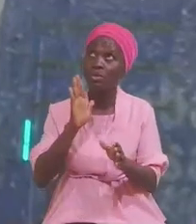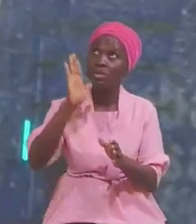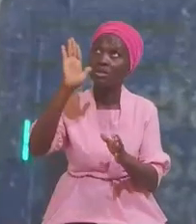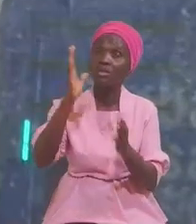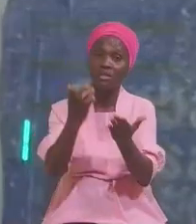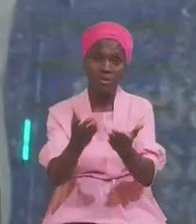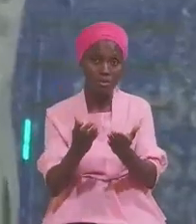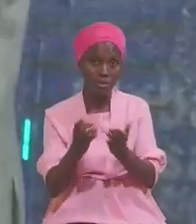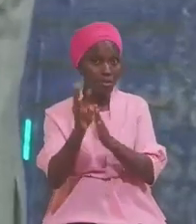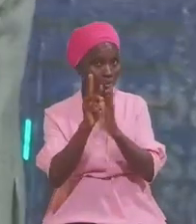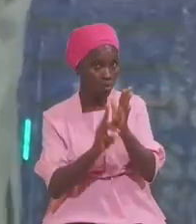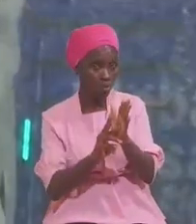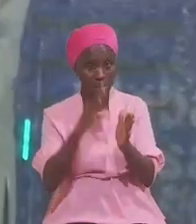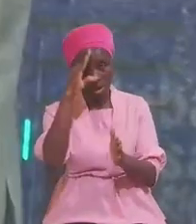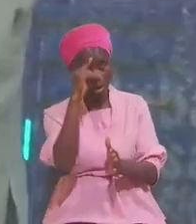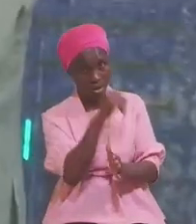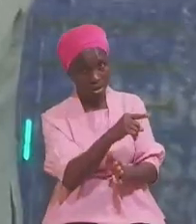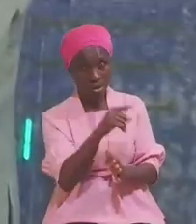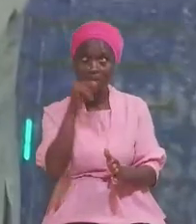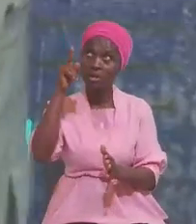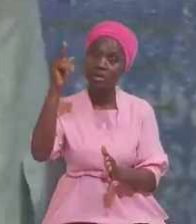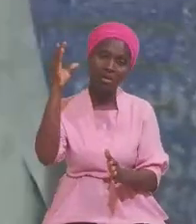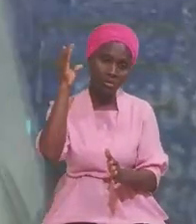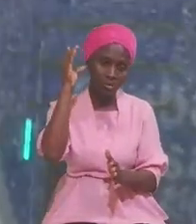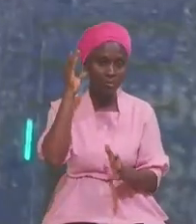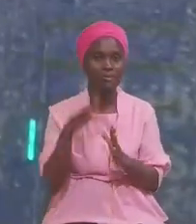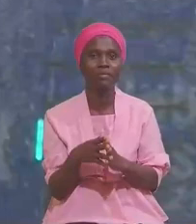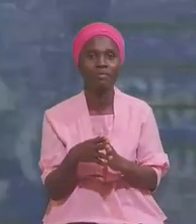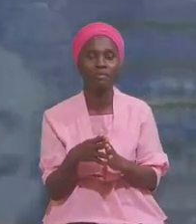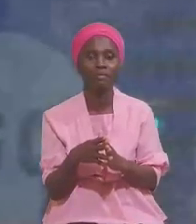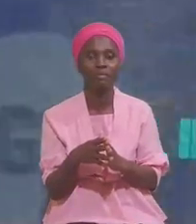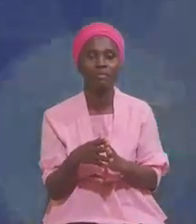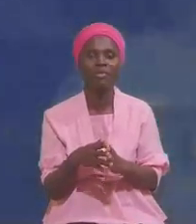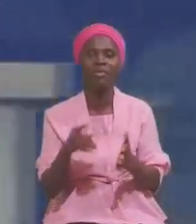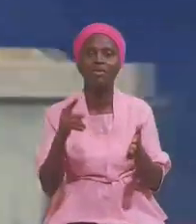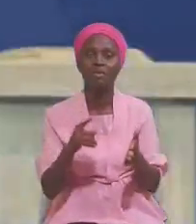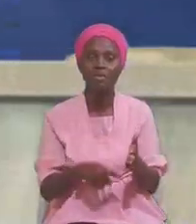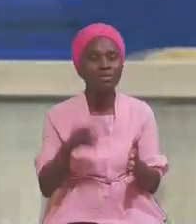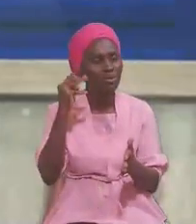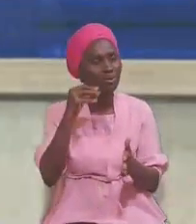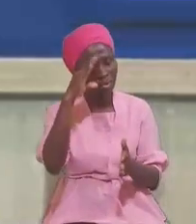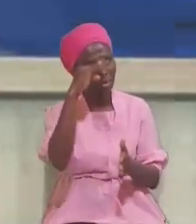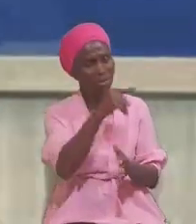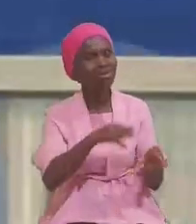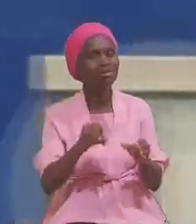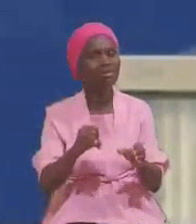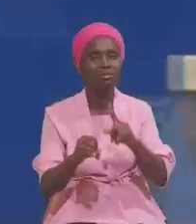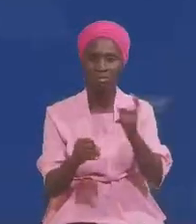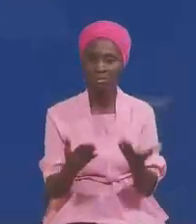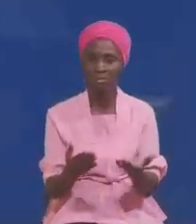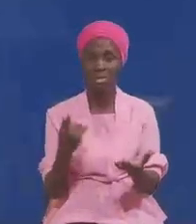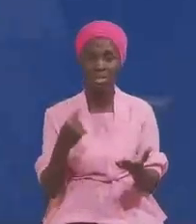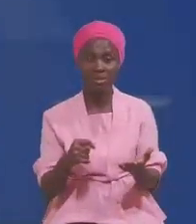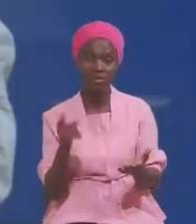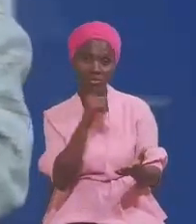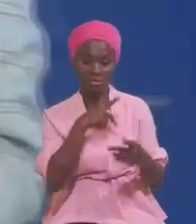volonté, c'est celui-là qu'il exauce. Qu'est-ce qu'il disait là? Les pharisiens